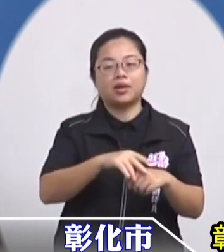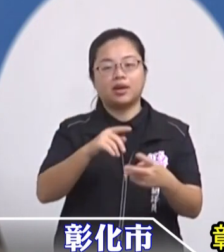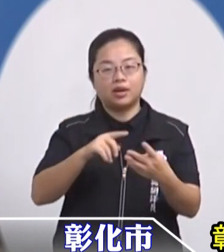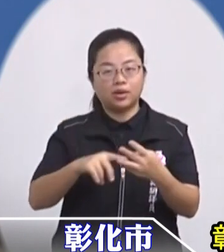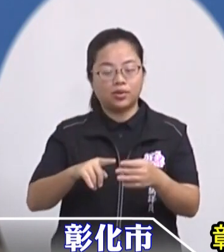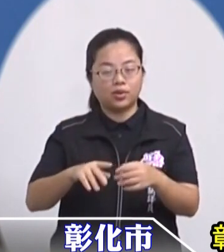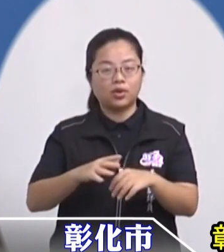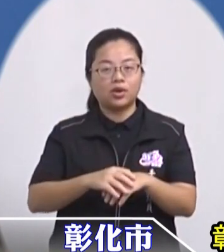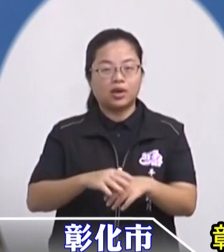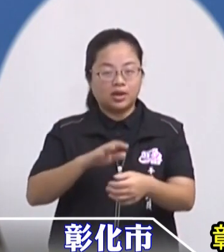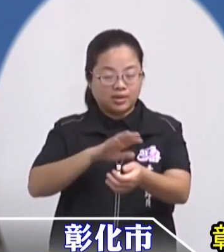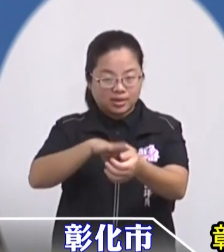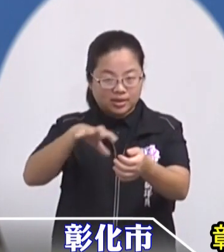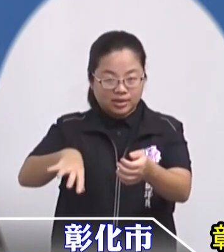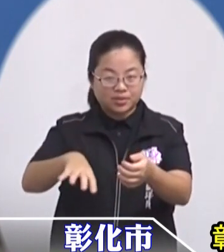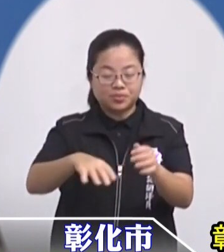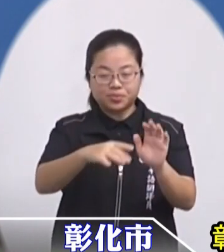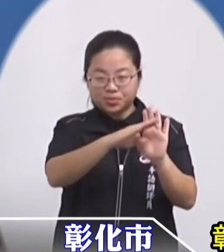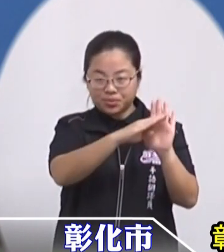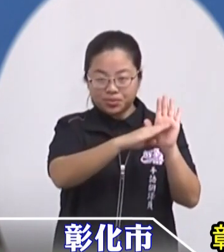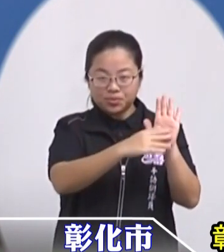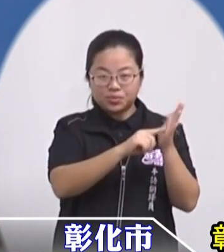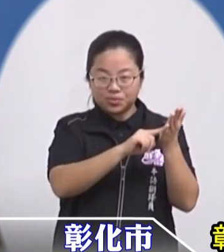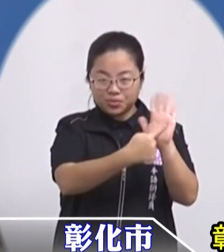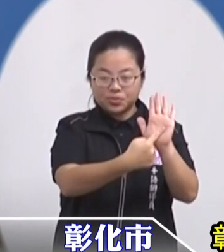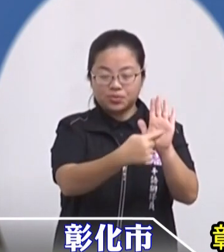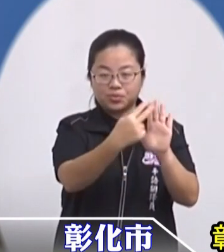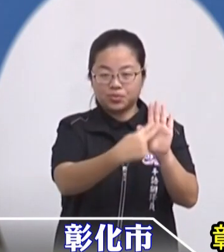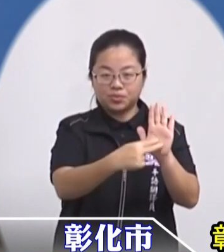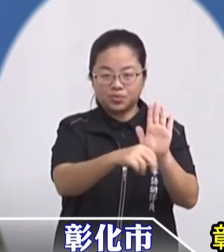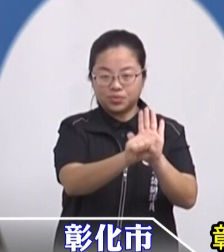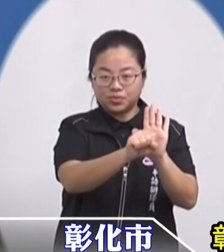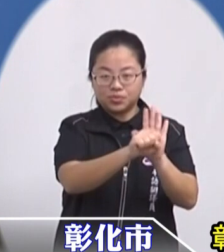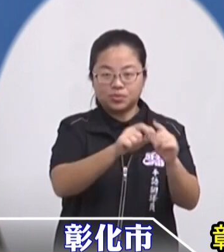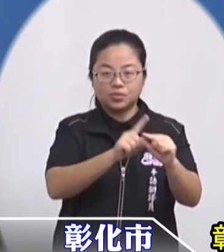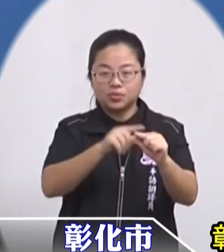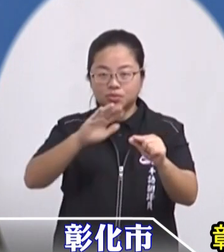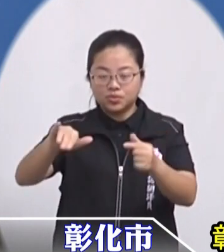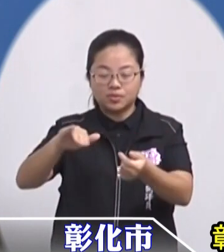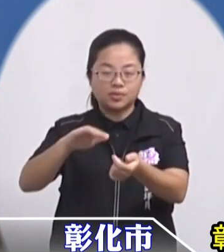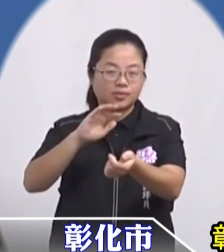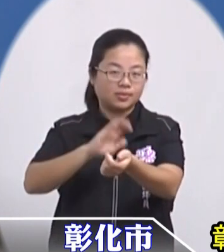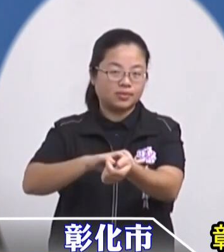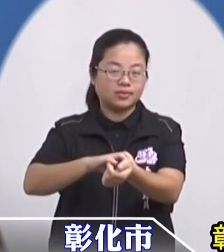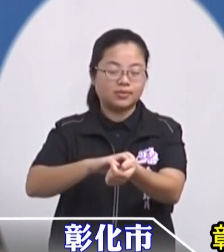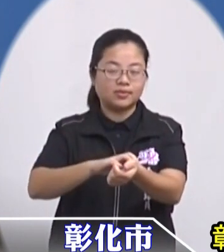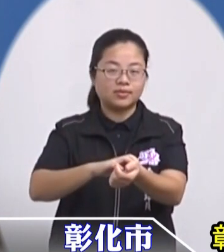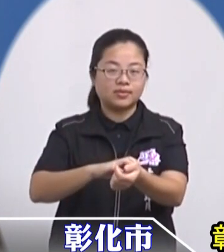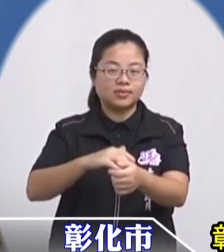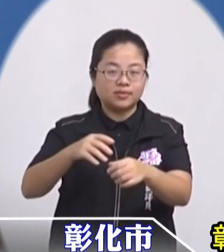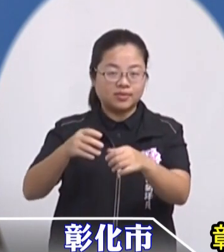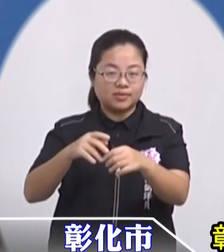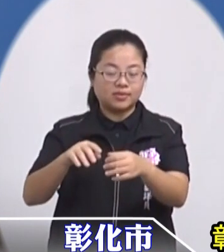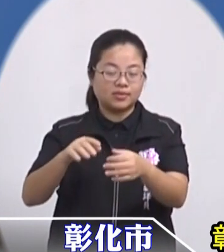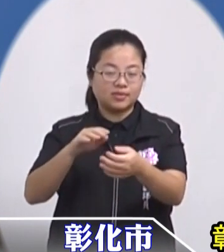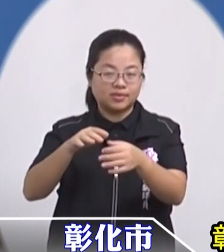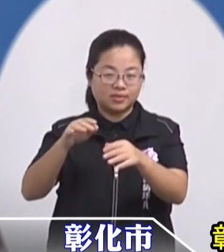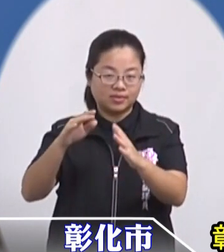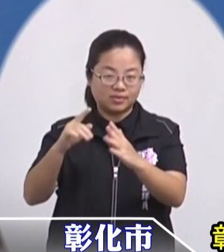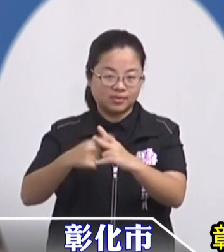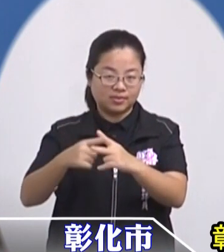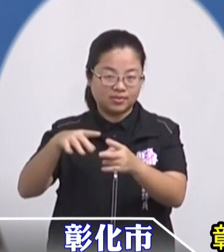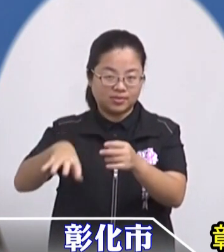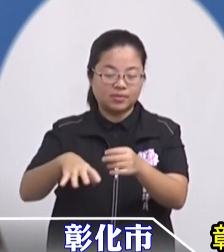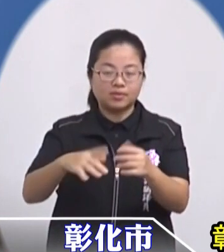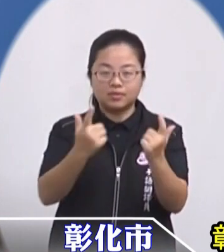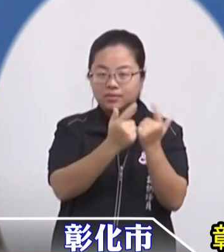在宋志毅医院，西湖区在中山哈，中山的这个医师检验所，田中区在仁和医院，北